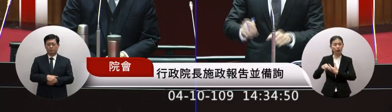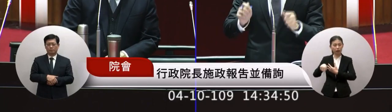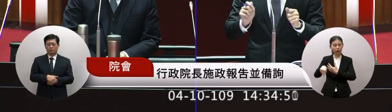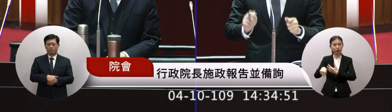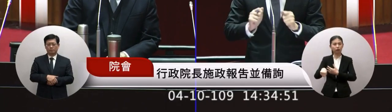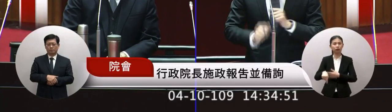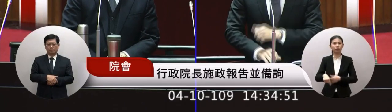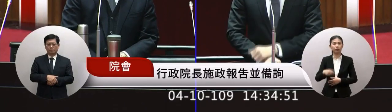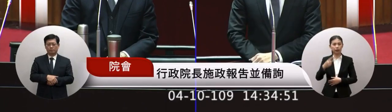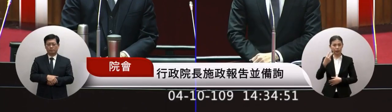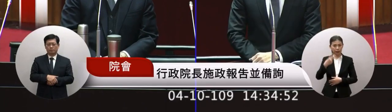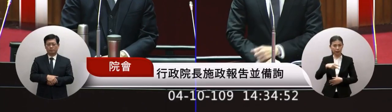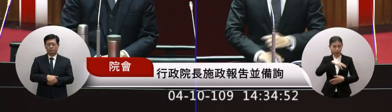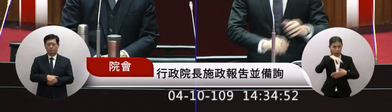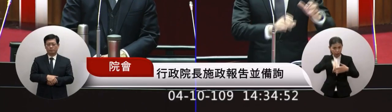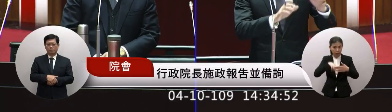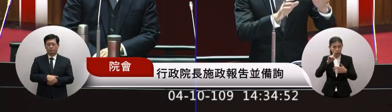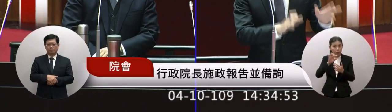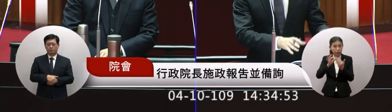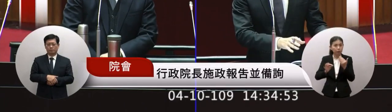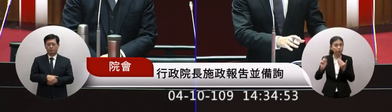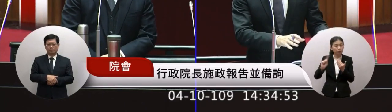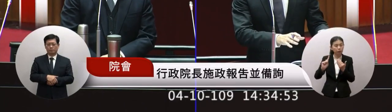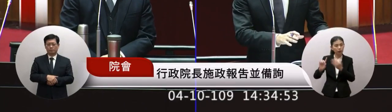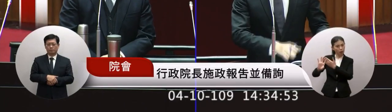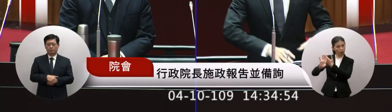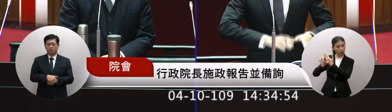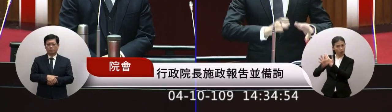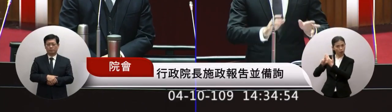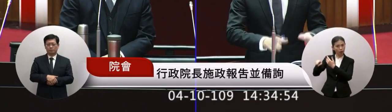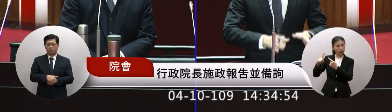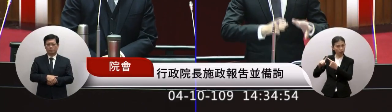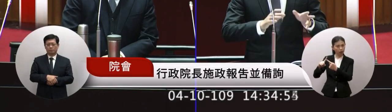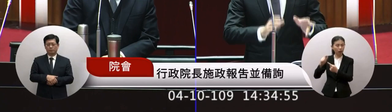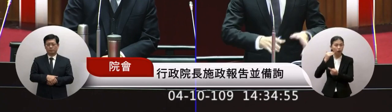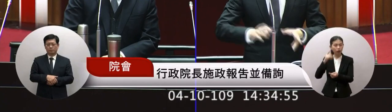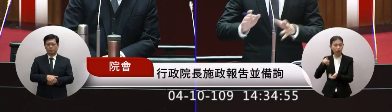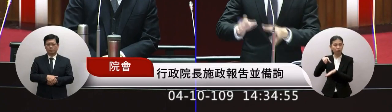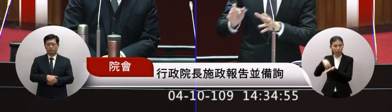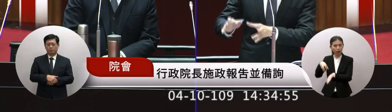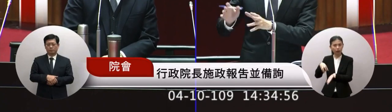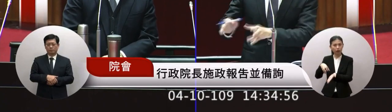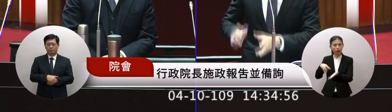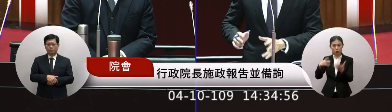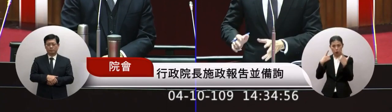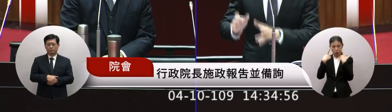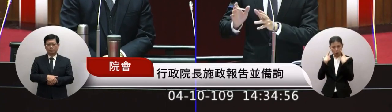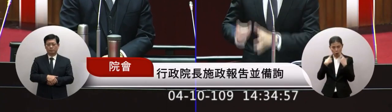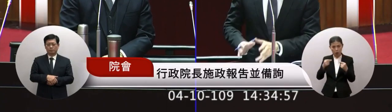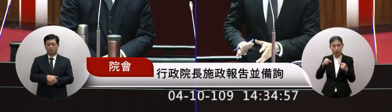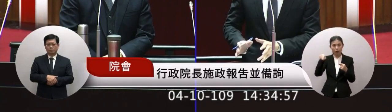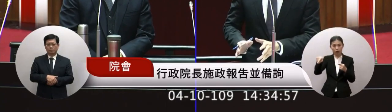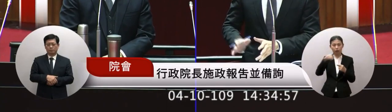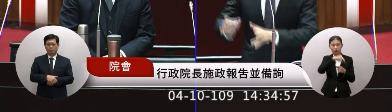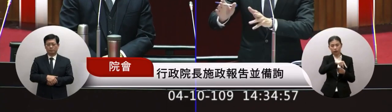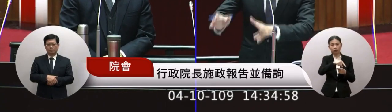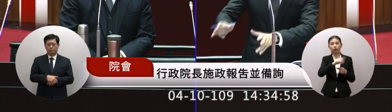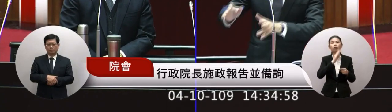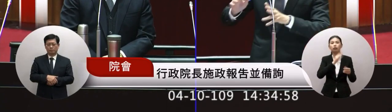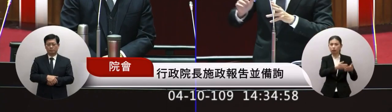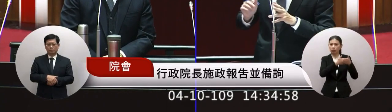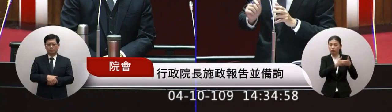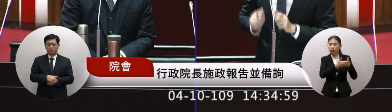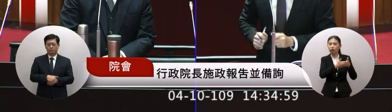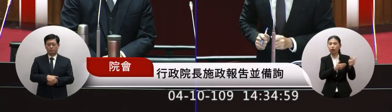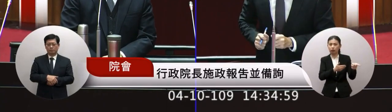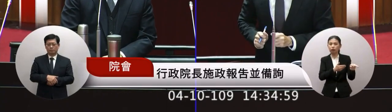吼。伊有一个这个规定是讲，外国人伊只要会当证明讲伊的原生的国籍是 China， 伊就会